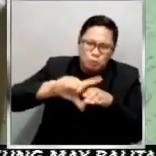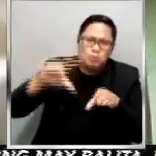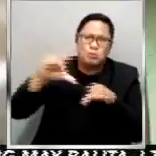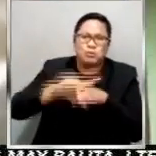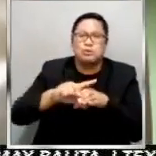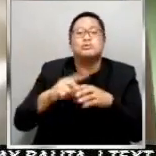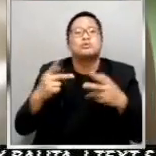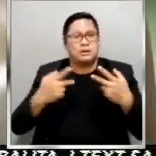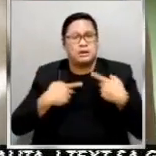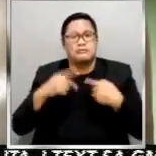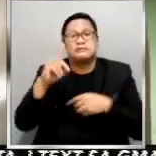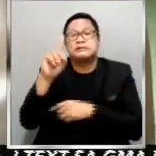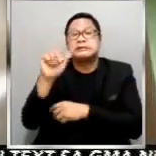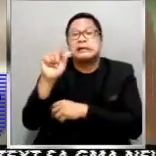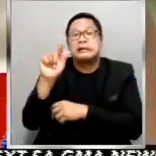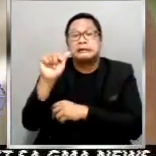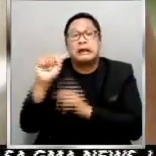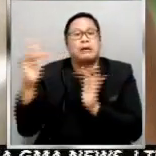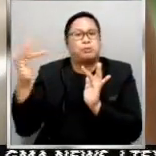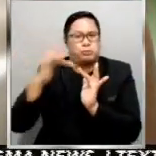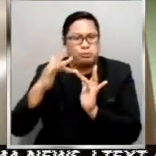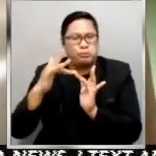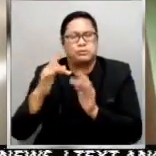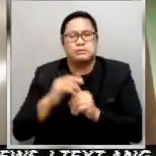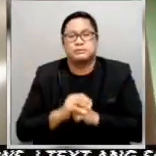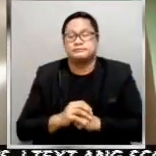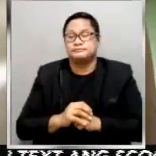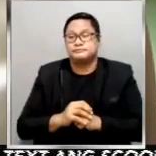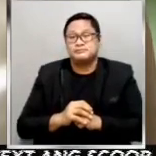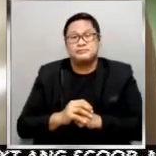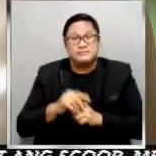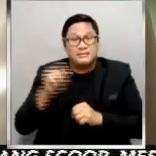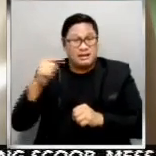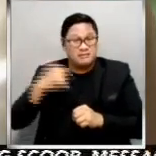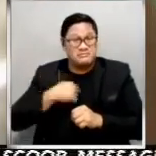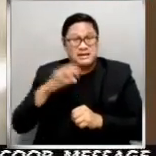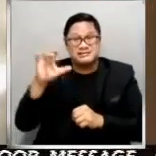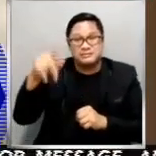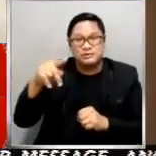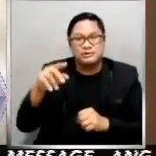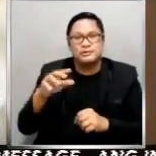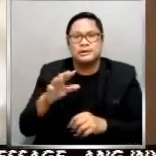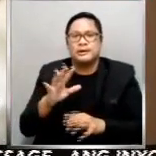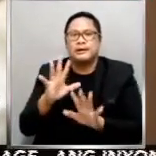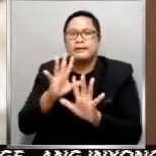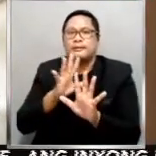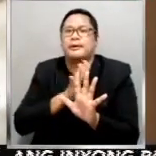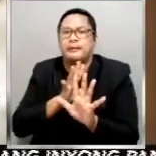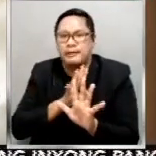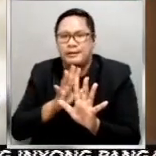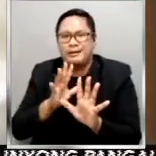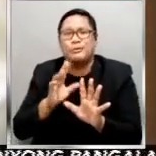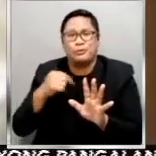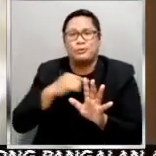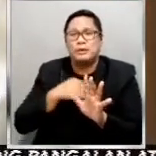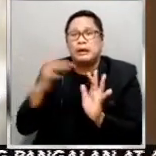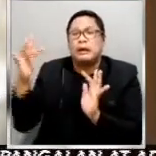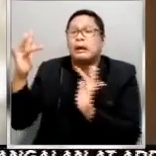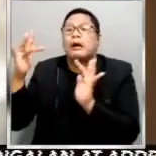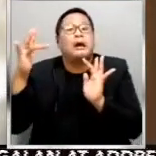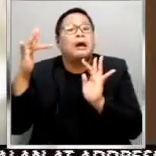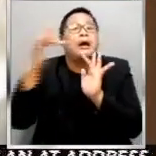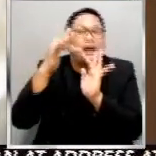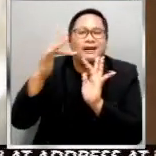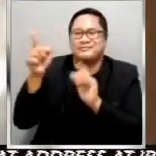connection. Unang-una po sa gadget, ito pong cellphone namin, no? Teka, hindi kami nakikukunak lang po kami ng wifi dyan, mabait kasi